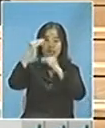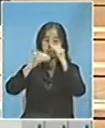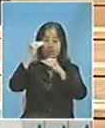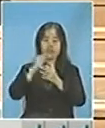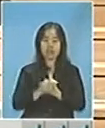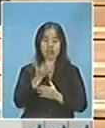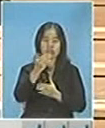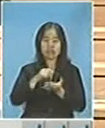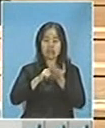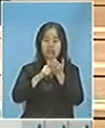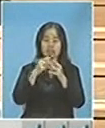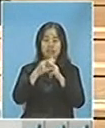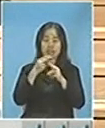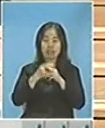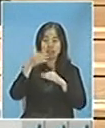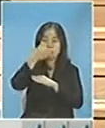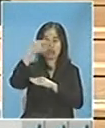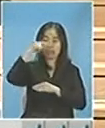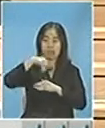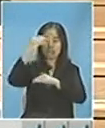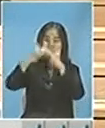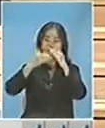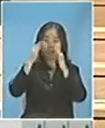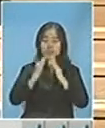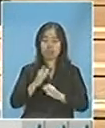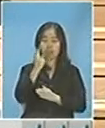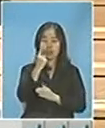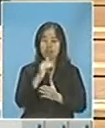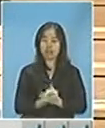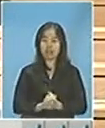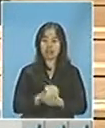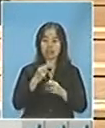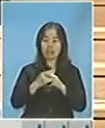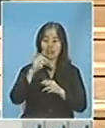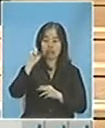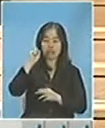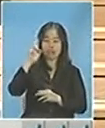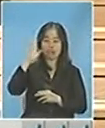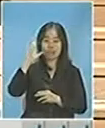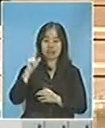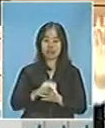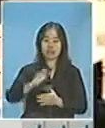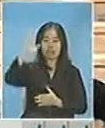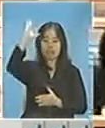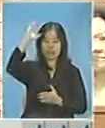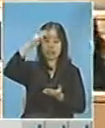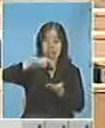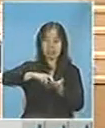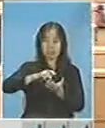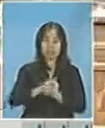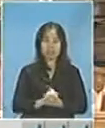ชื่อกรรมธิการในสัดส่วนพรรคชาติไทยพัฒนาจำนวนหนึ่งท่านคือท่านสรชัดสุจิตขอผู้รับรองด้วยครับ